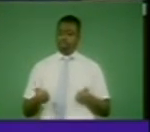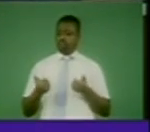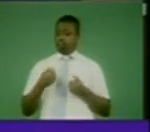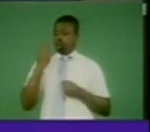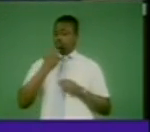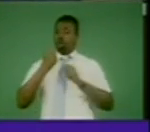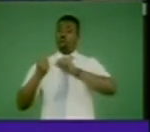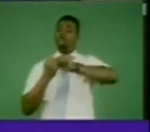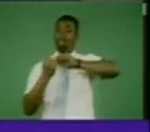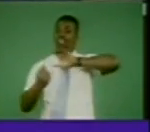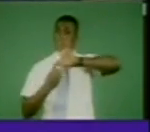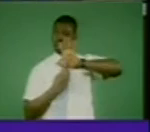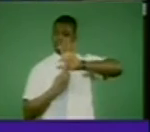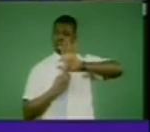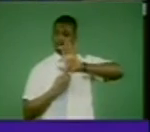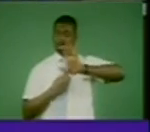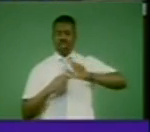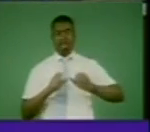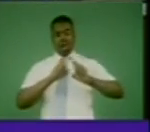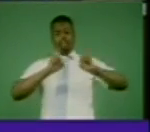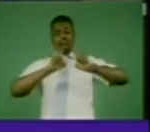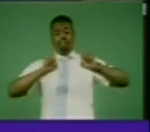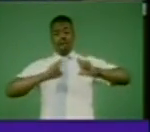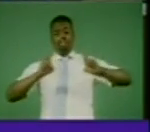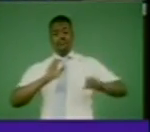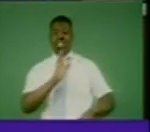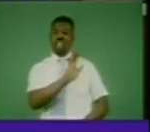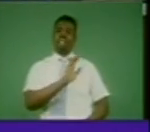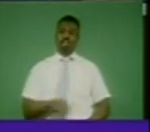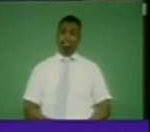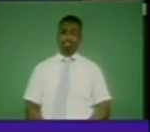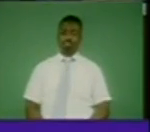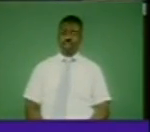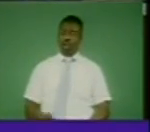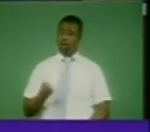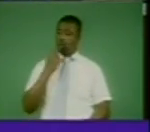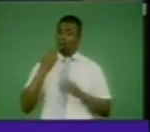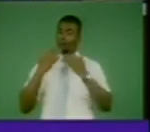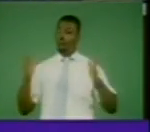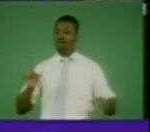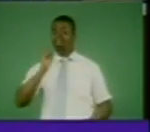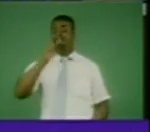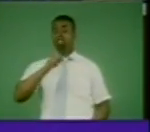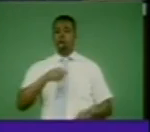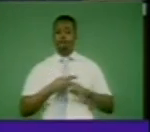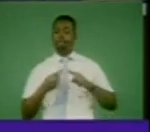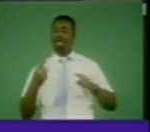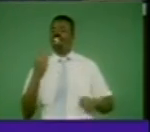ibara ya 243 hadi 257. Kura za wazi ndio ni